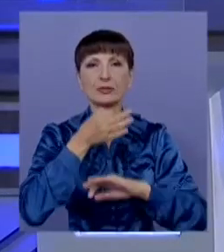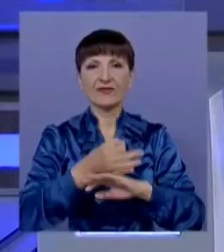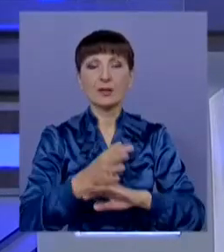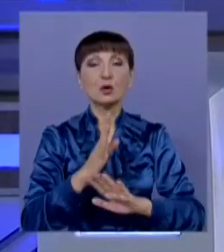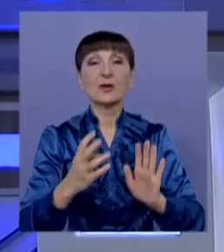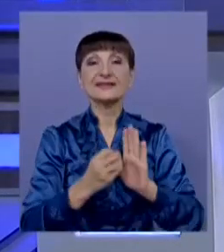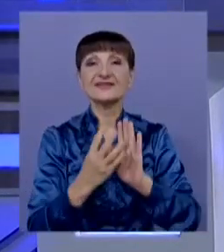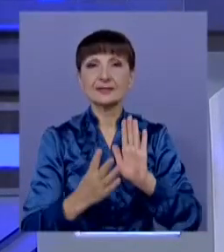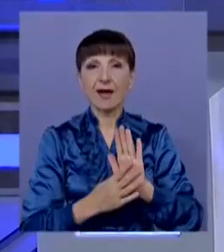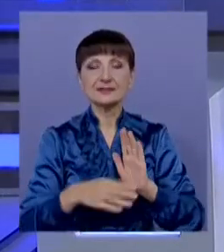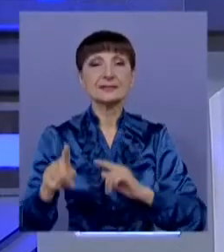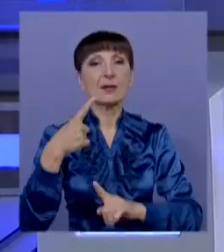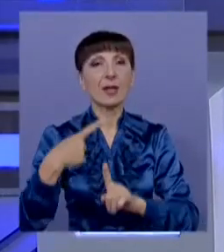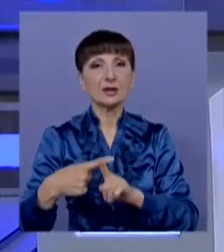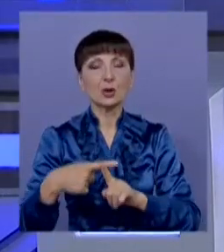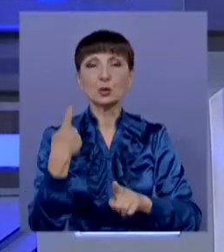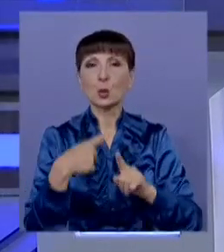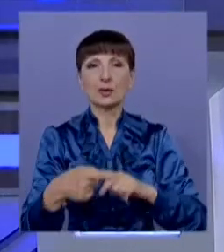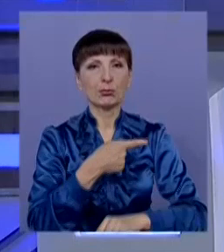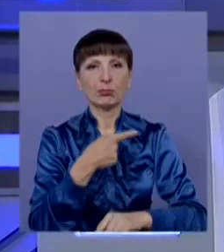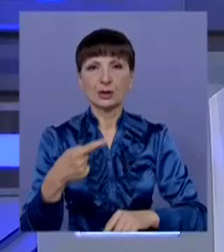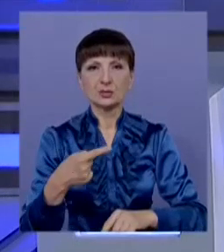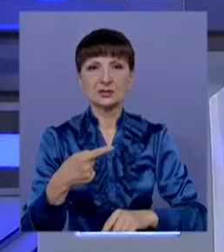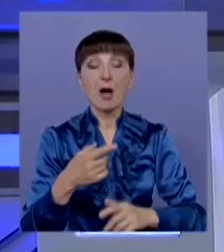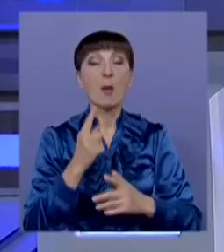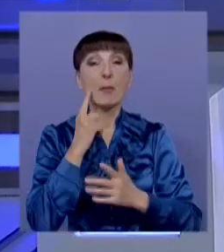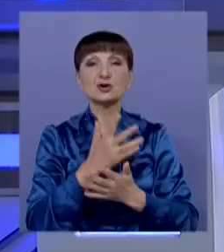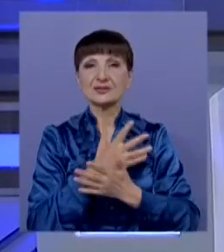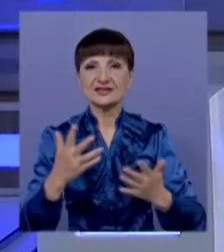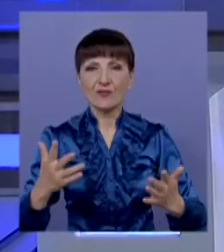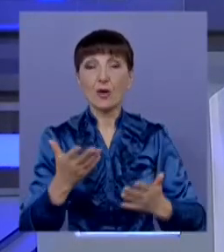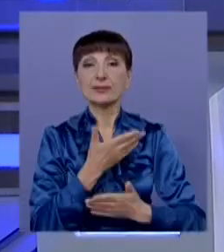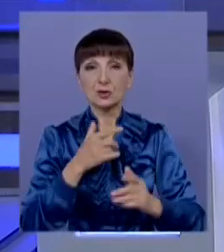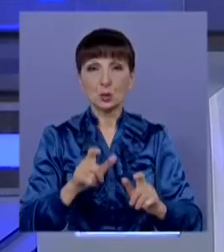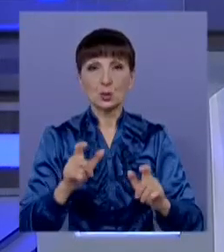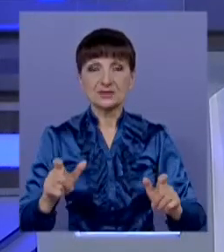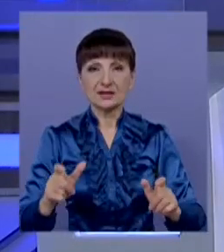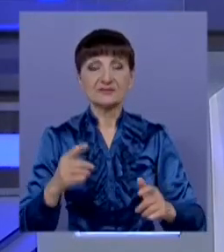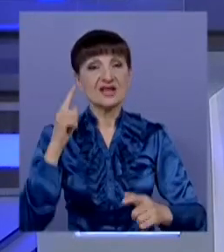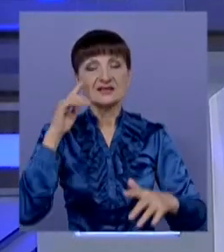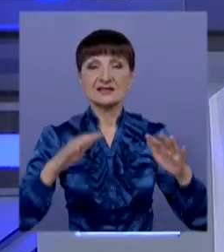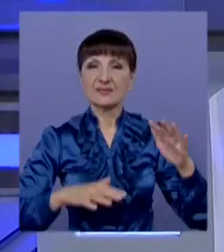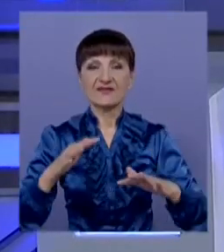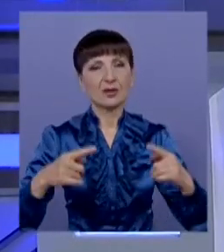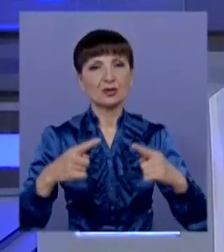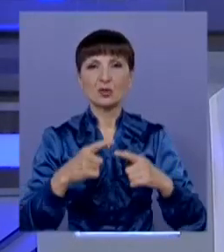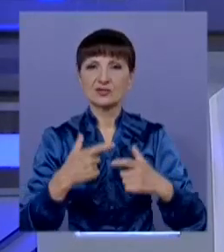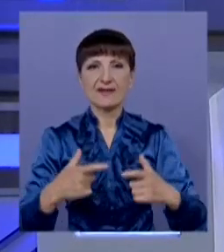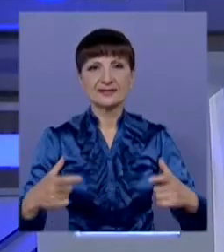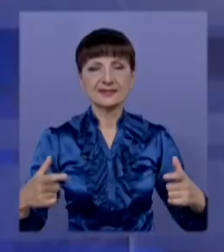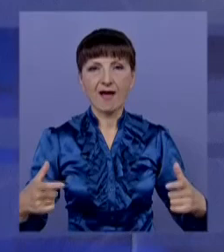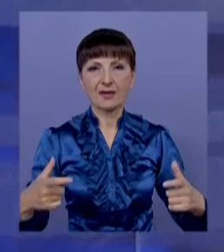только 19 из которых положительные. То есть абсолютно большинство наших респондентов сомневается в объективности